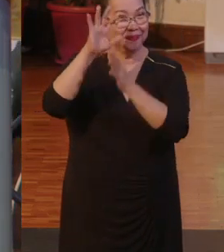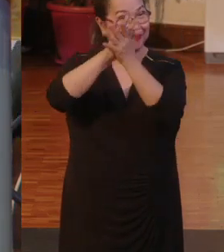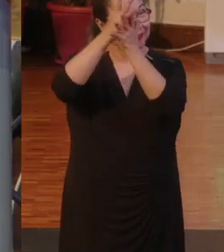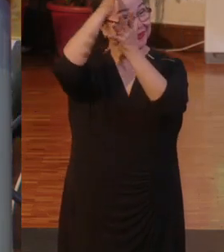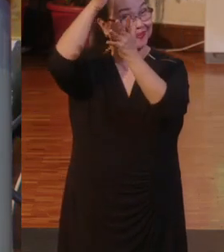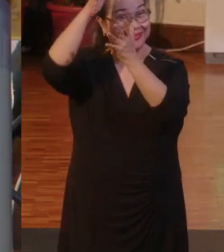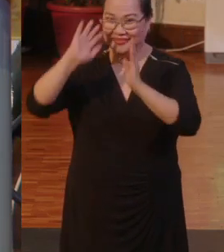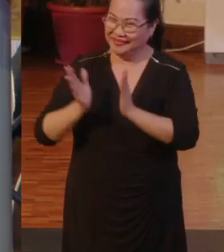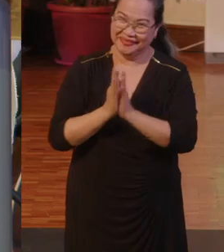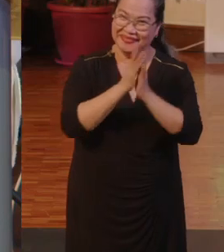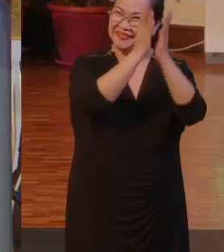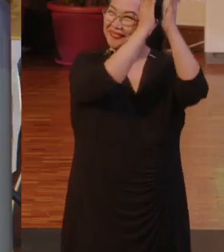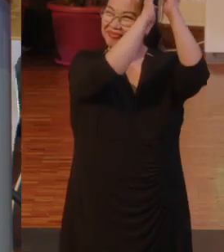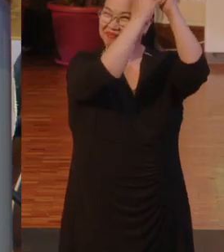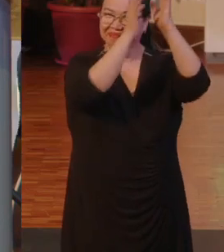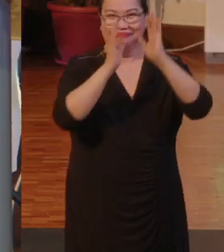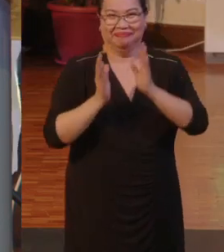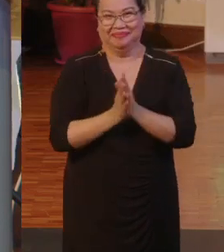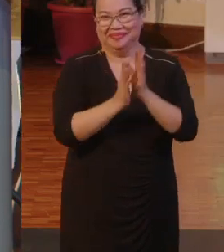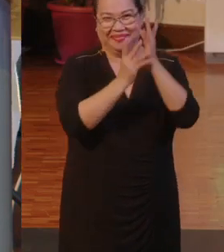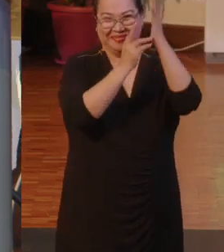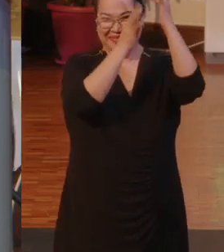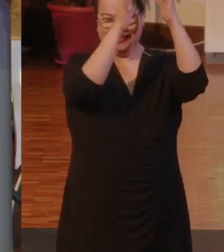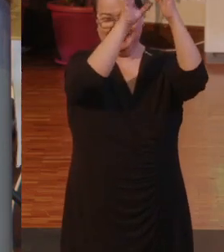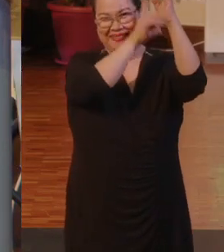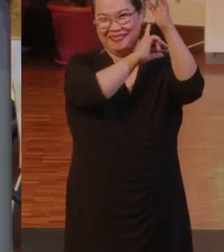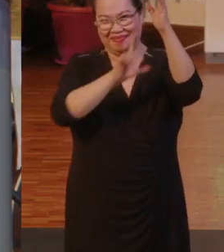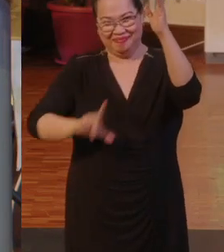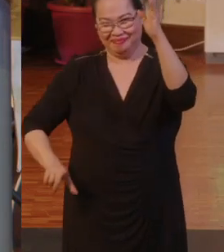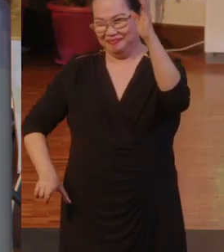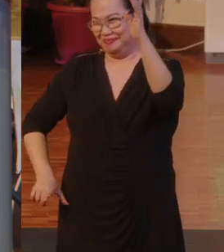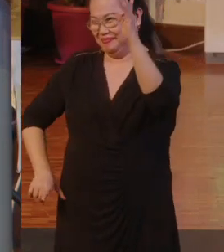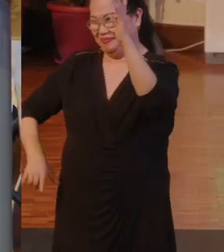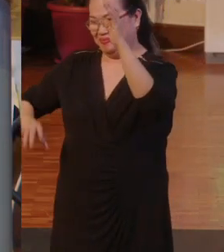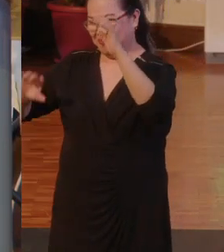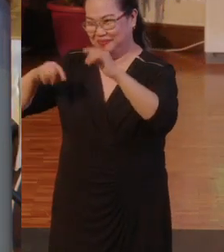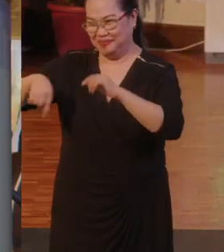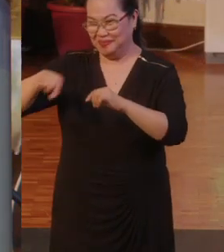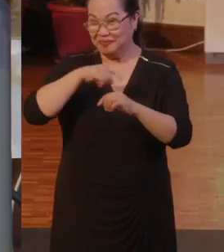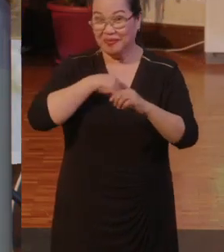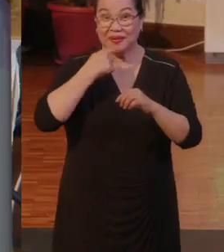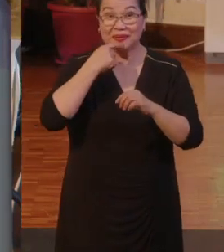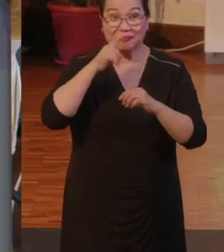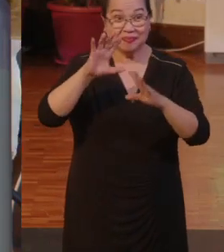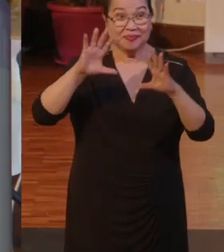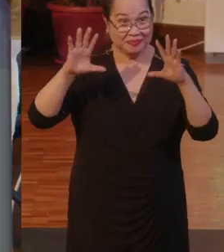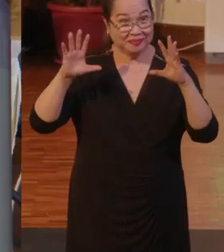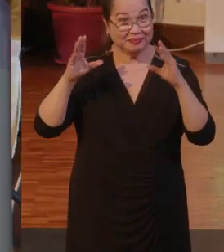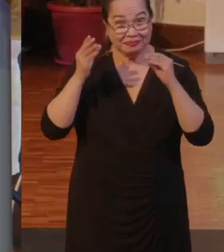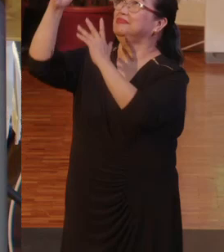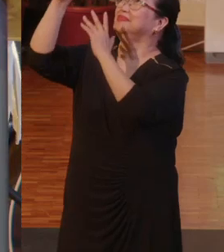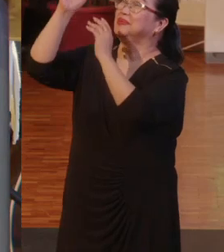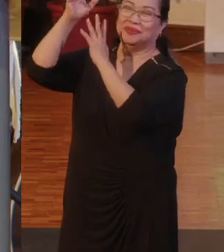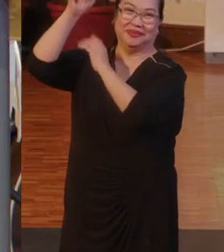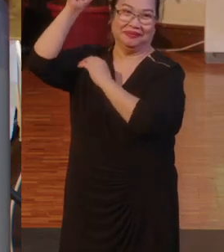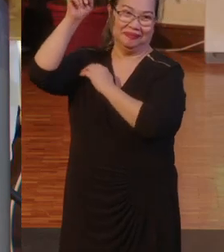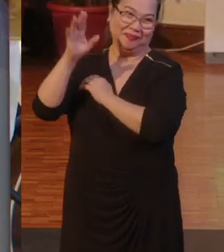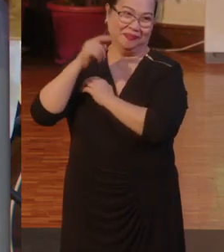labored, and cities that you had not built, and you dwell in